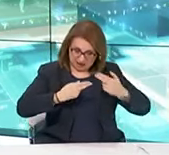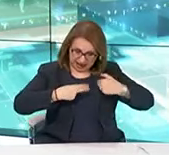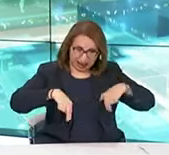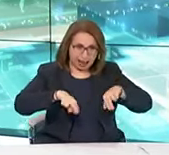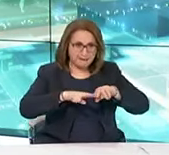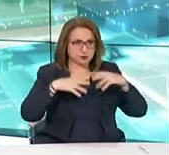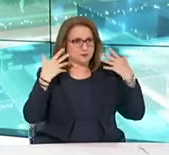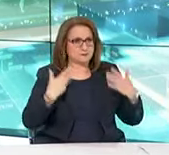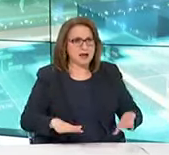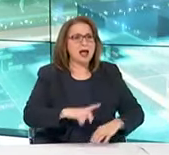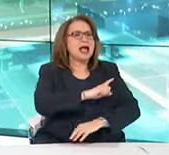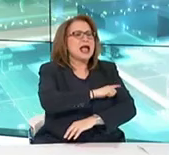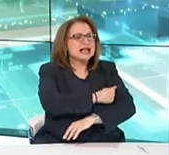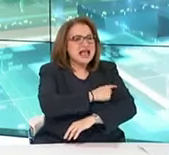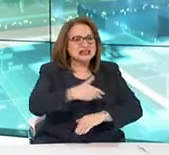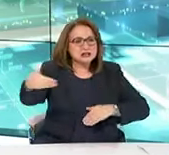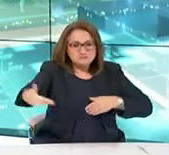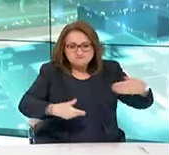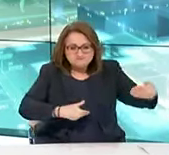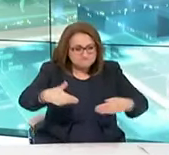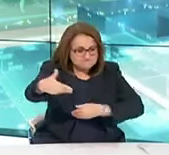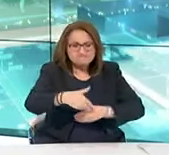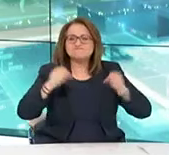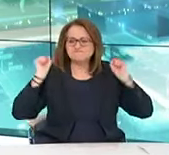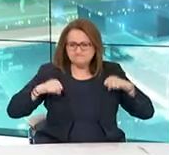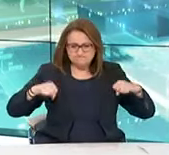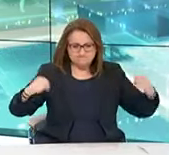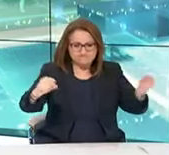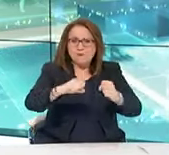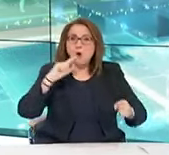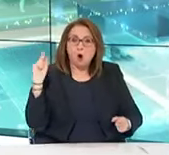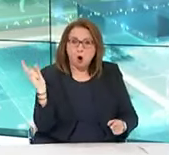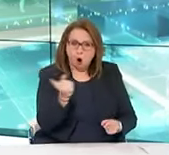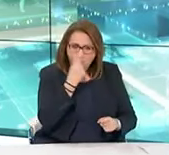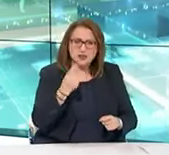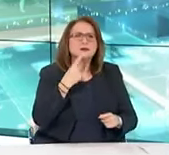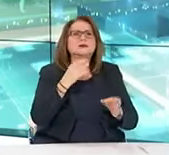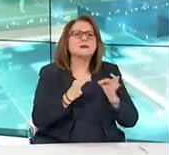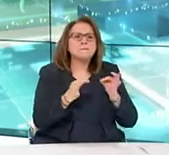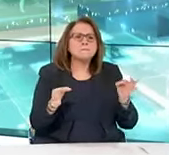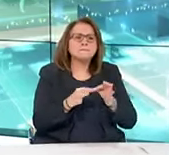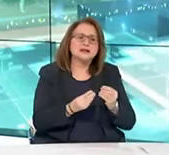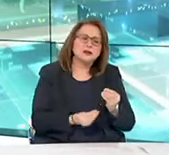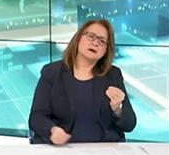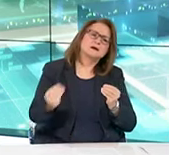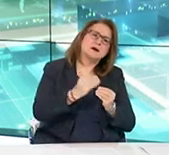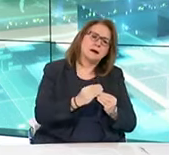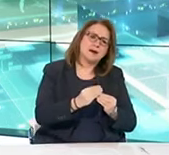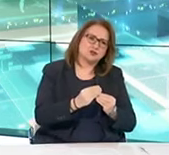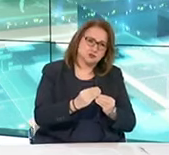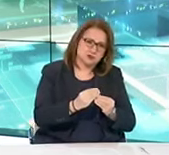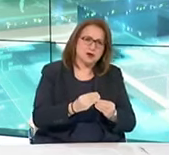Επιτροπής Λοιμοξιολόγων Επιδημιολόγων, επεκτείνουμε τα προληπτικά μέτρα αντιμετώπισης του κοροναϊού